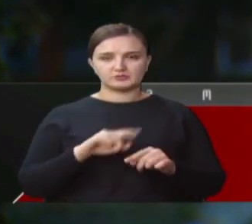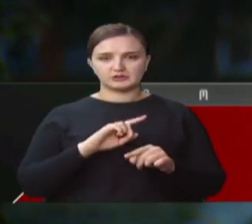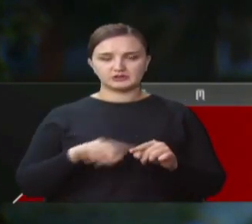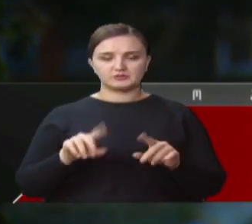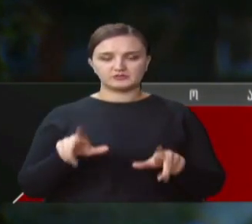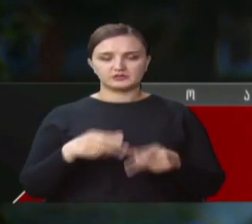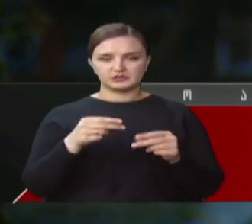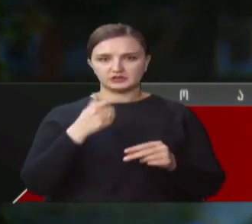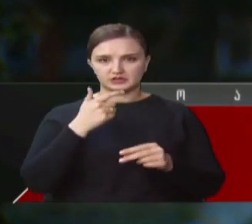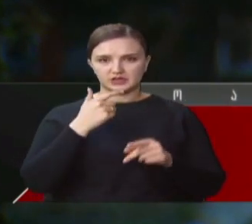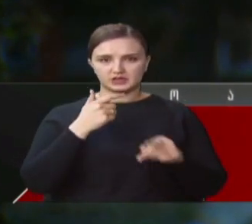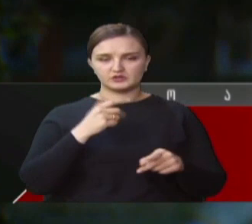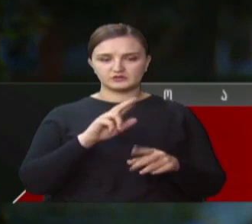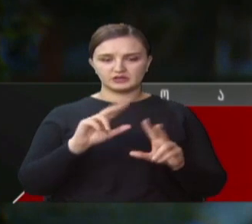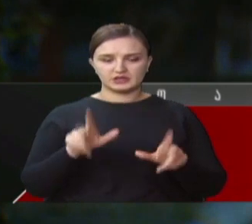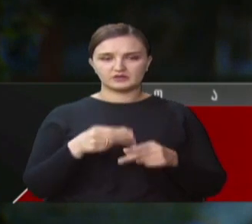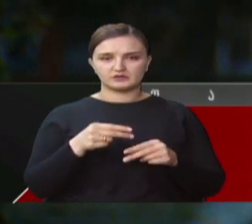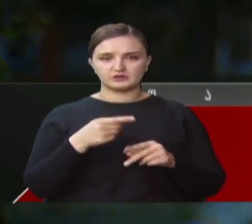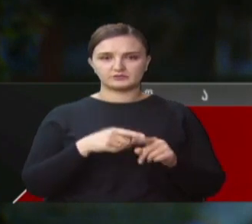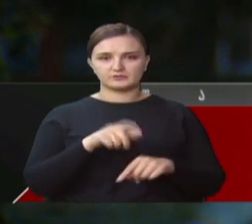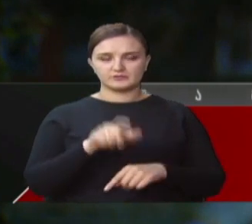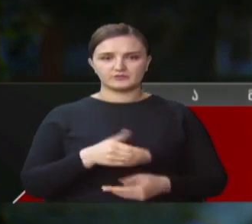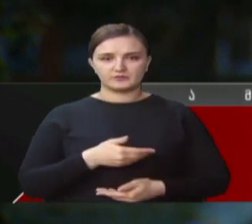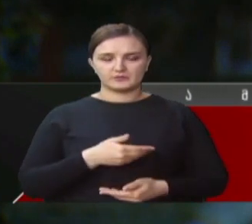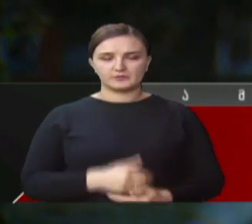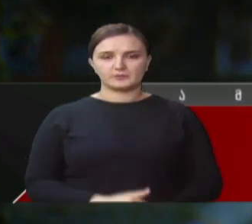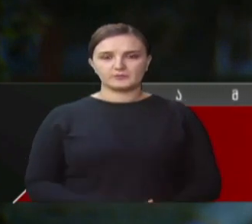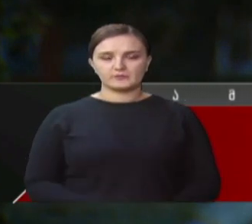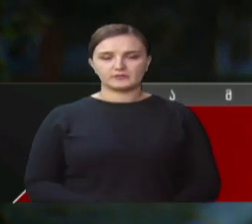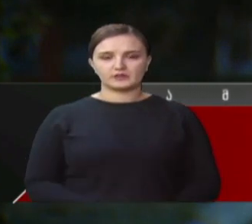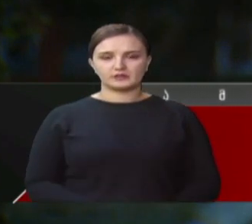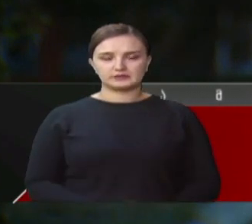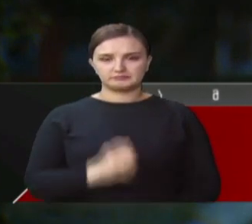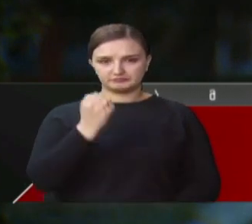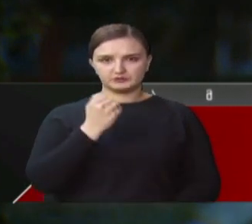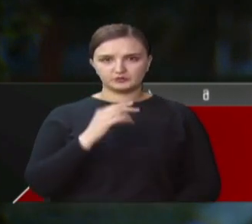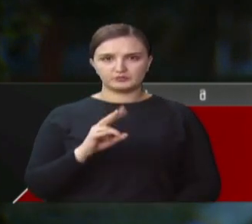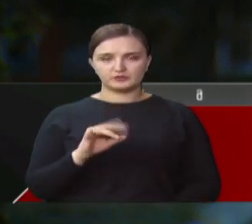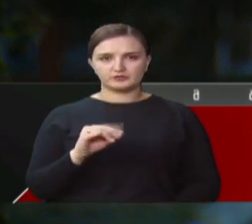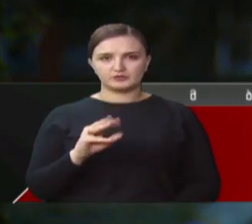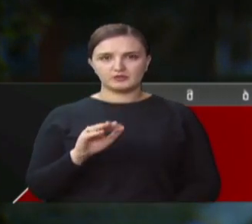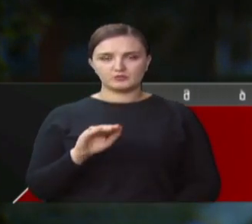ვიხსნათ მიხეილ სააკაშვილი და გადავარჩინოთ რეალურად ამ ადამიანის სიცოცხლე. გასაგებია, დიდი მადლობა. ნონა